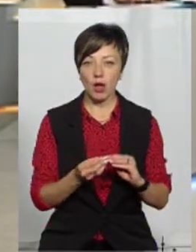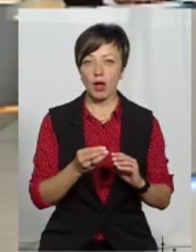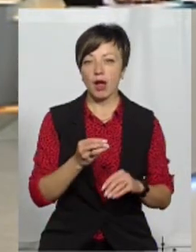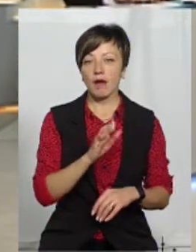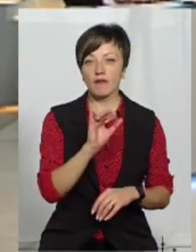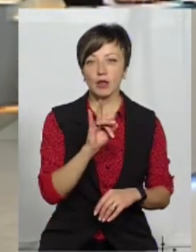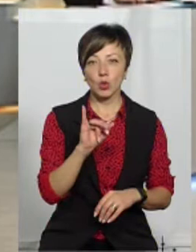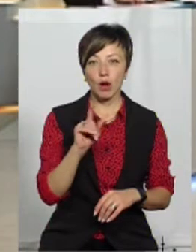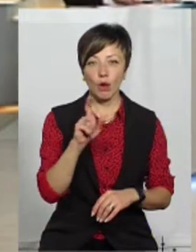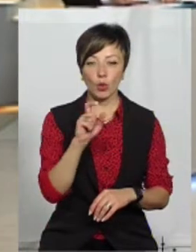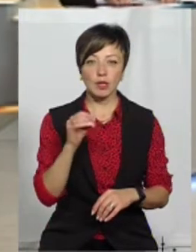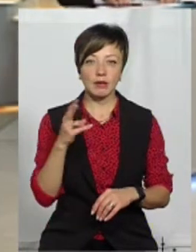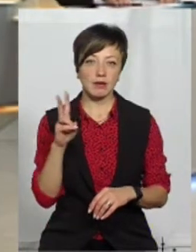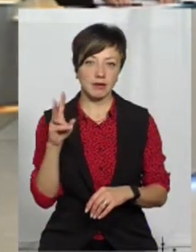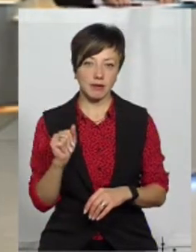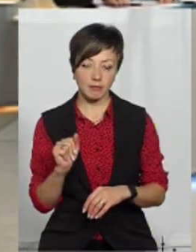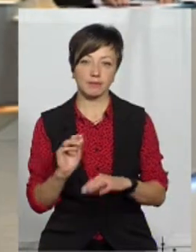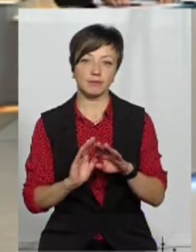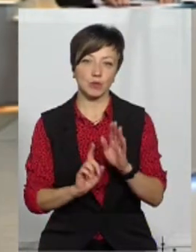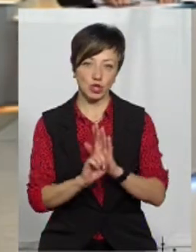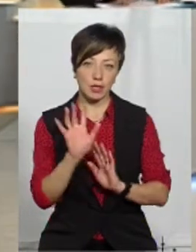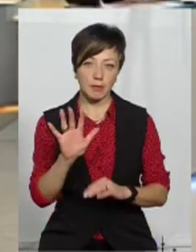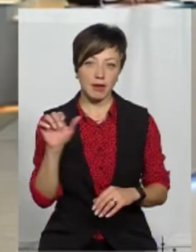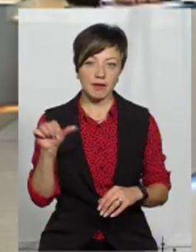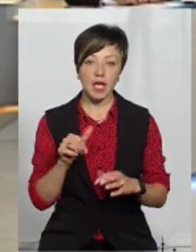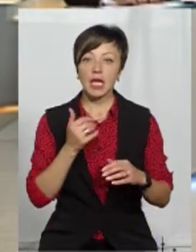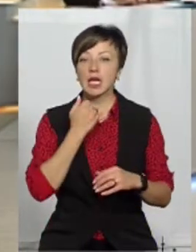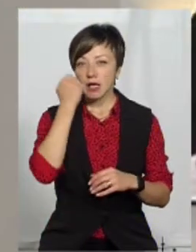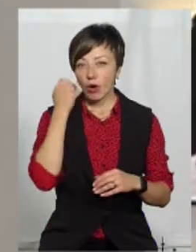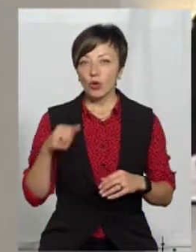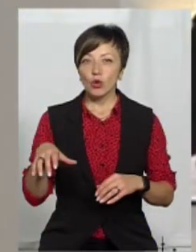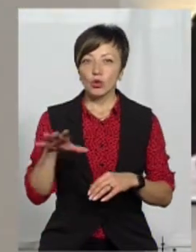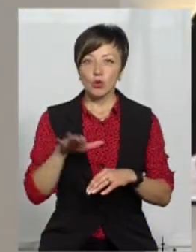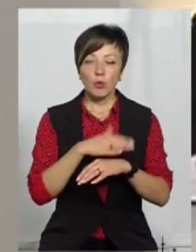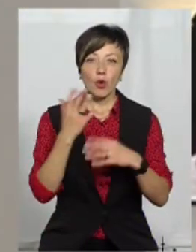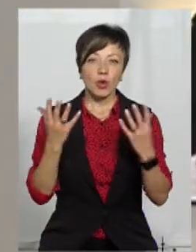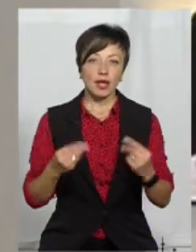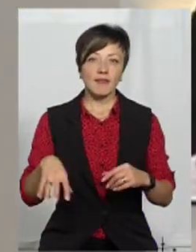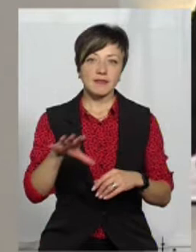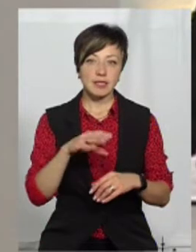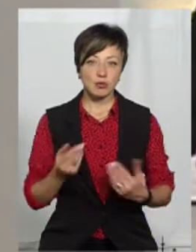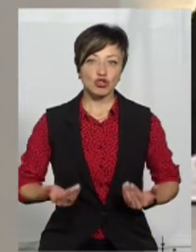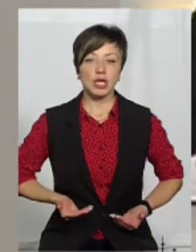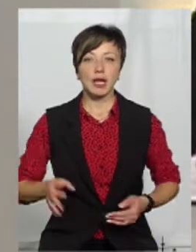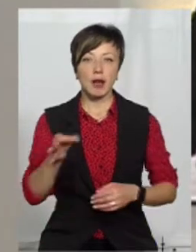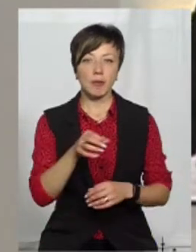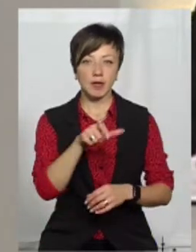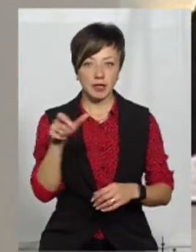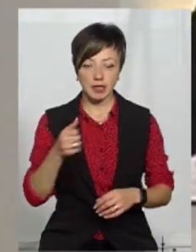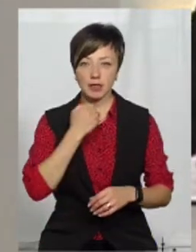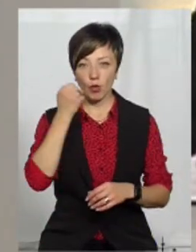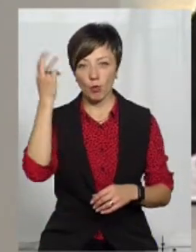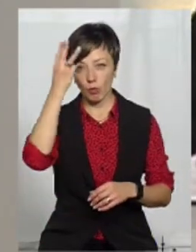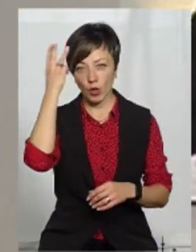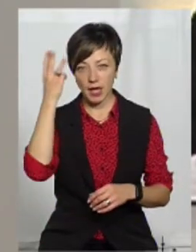Прошу, 5 хвилин вже починаються. Дякую. Доброго дня всім жителям Хмельниччини. Дякую, дійсно, «Поділля.UA»